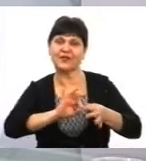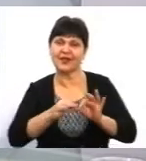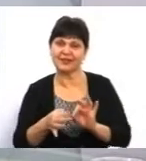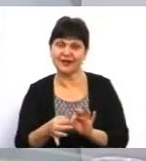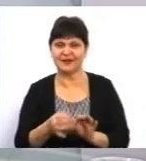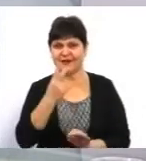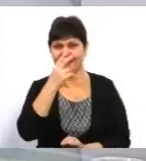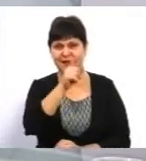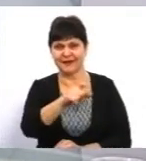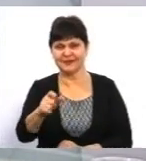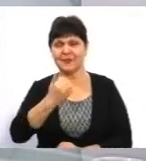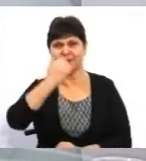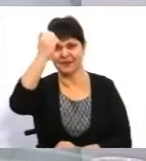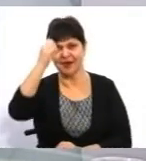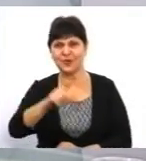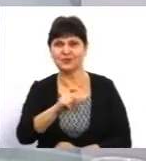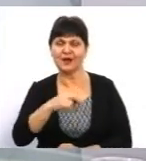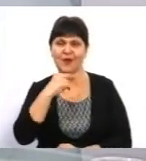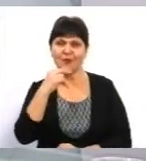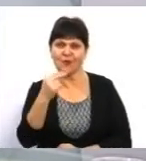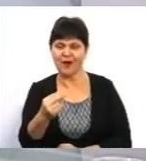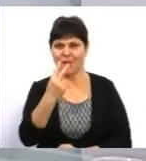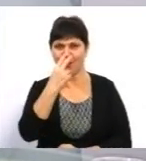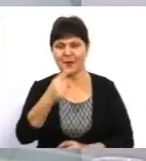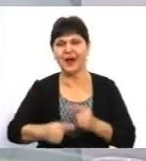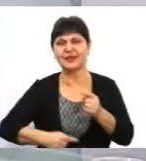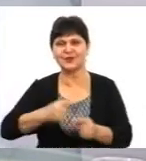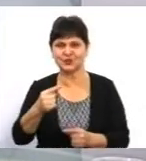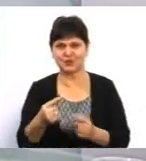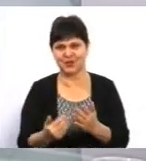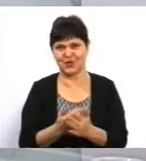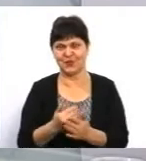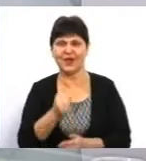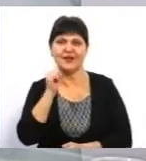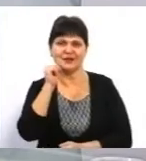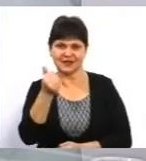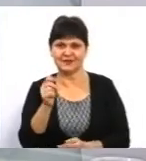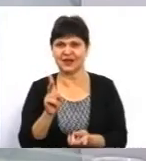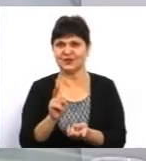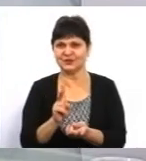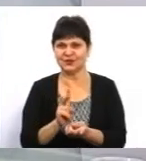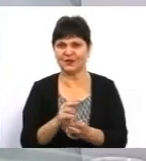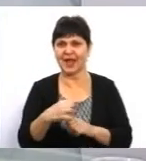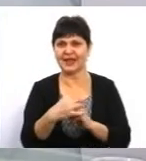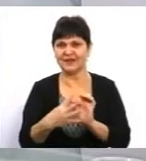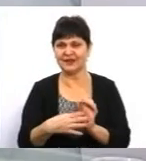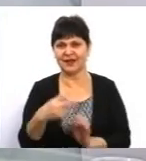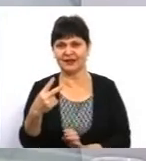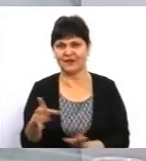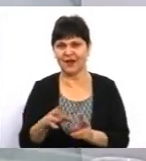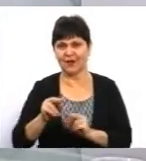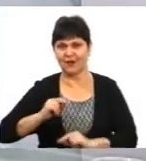Глядачам дякую за увагу. Побачимось з вами вже в наступних етерах. А завтра зустрічайте о 19:20